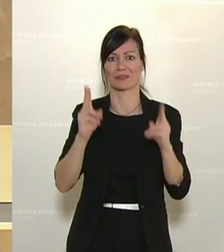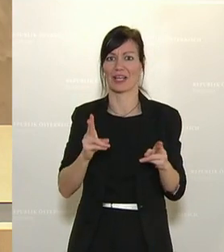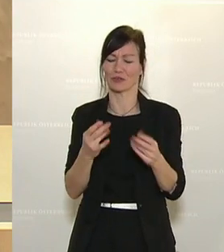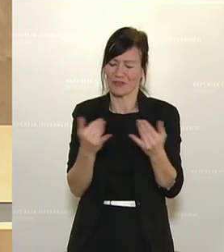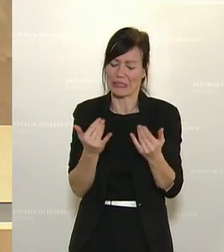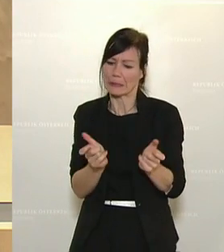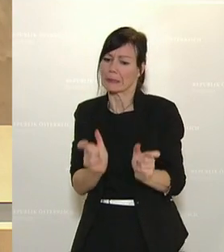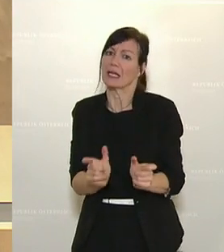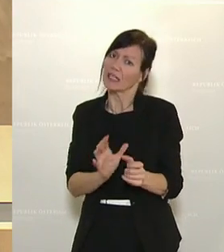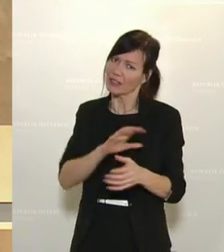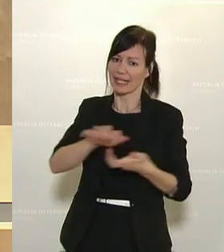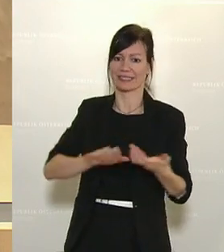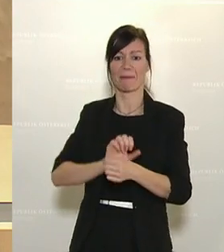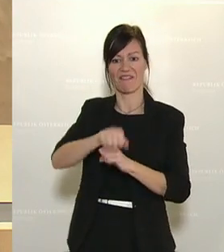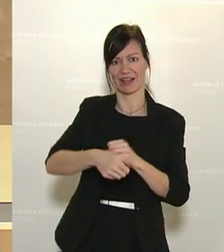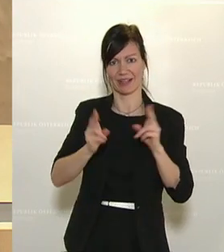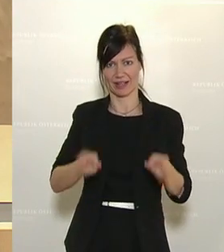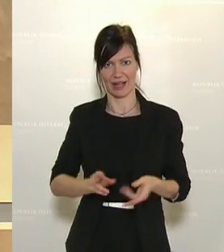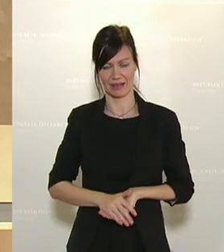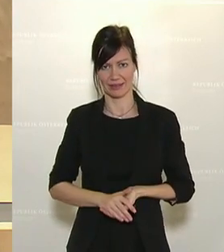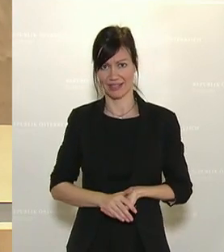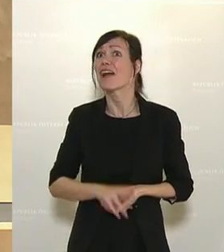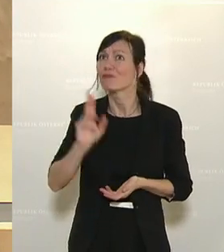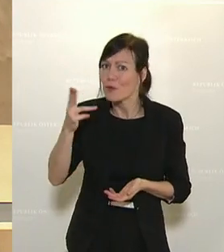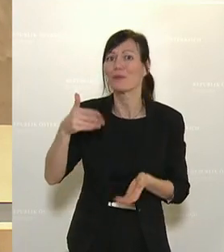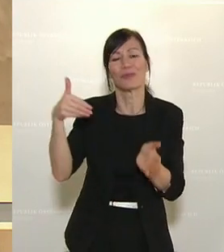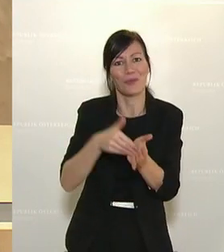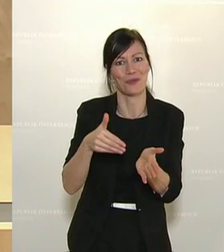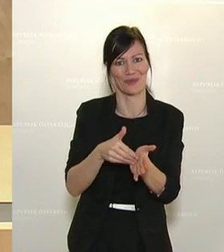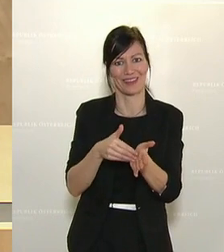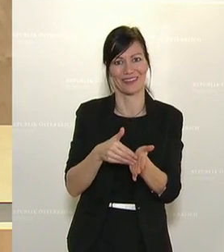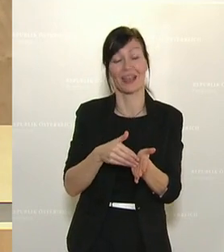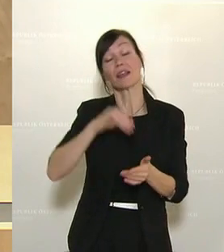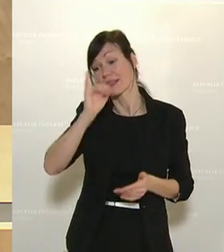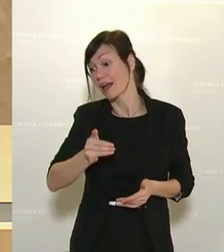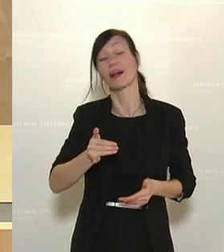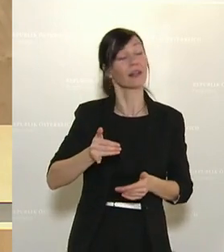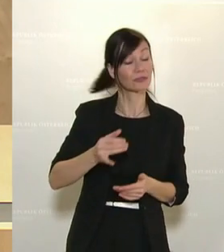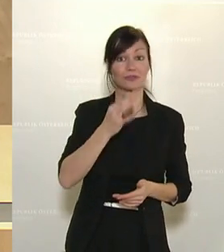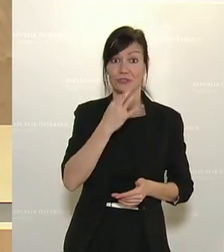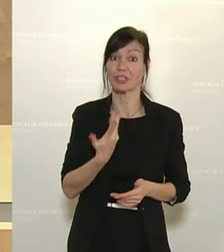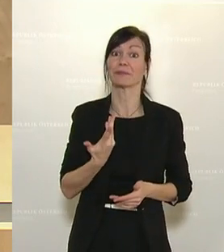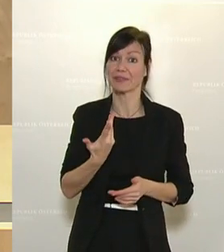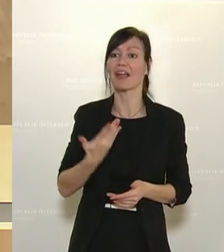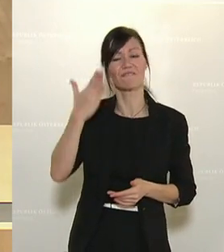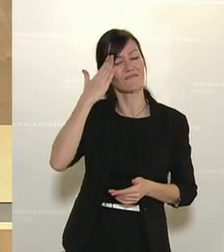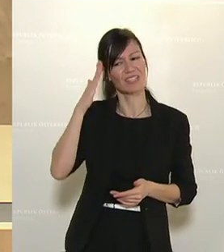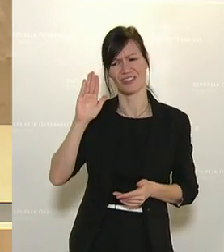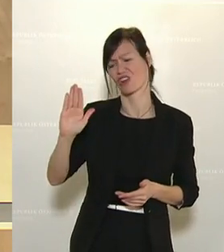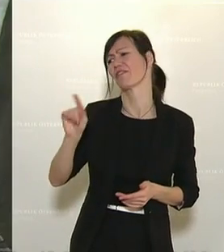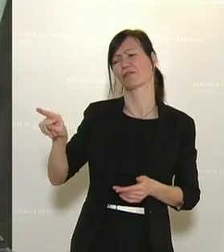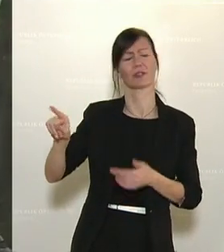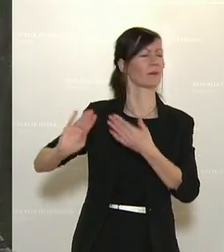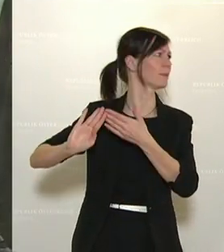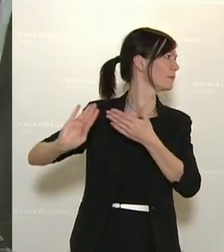zur Bewältigung dieser Krise und Pandemie, weil sie schlichtweg notwendig sind. Und ja, Sie haben eine sehr große Distanz zur Wissenschaft, hatten Sie schon